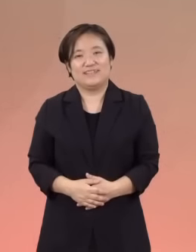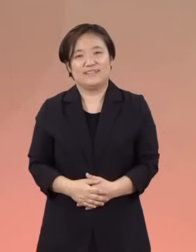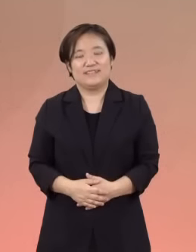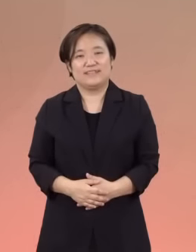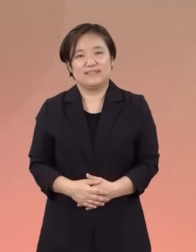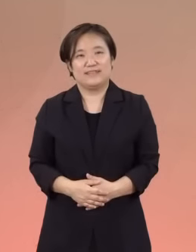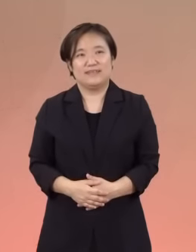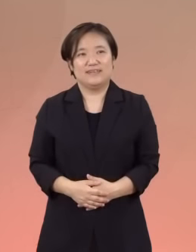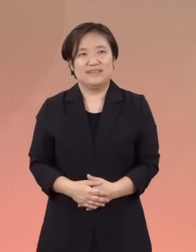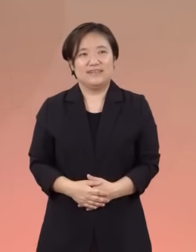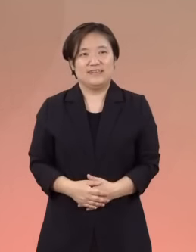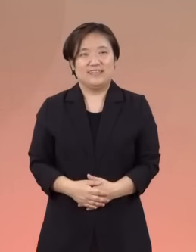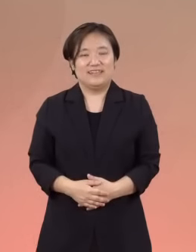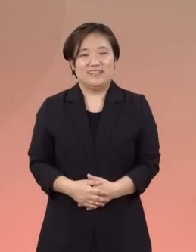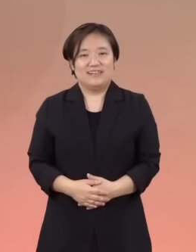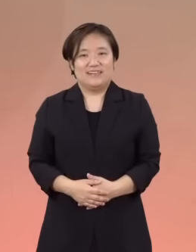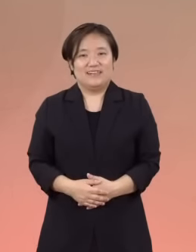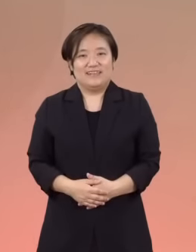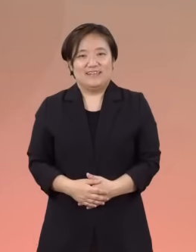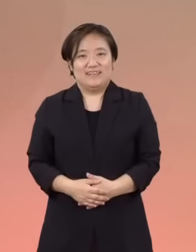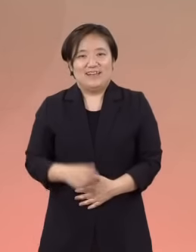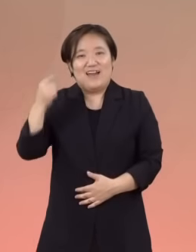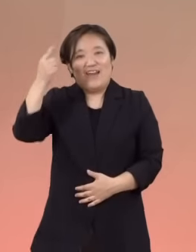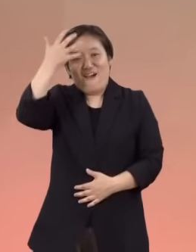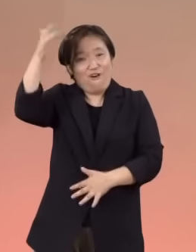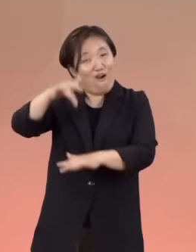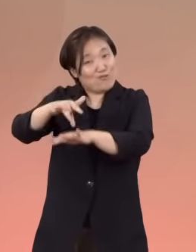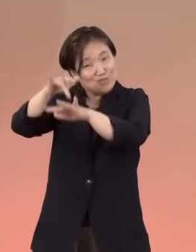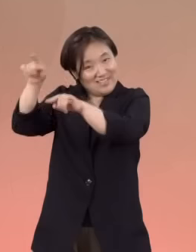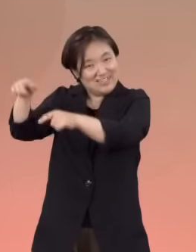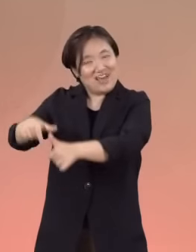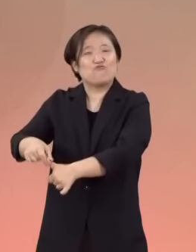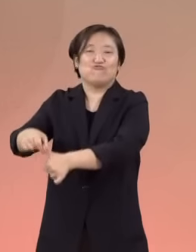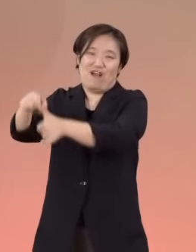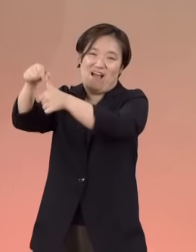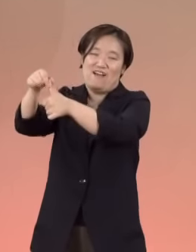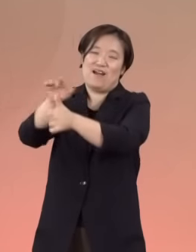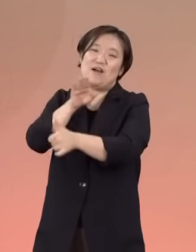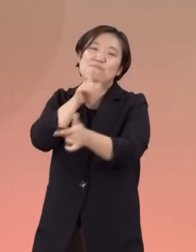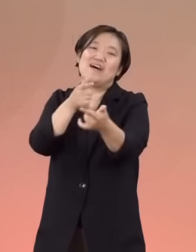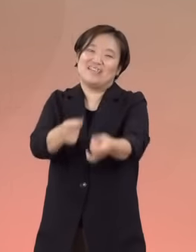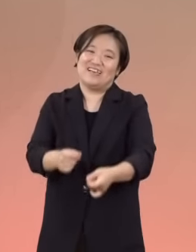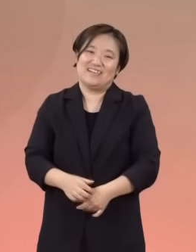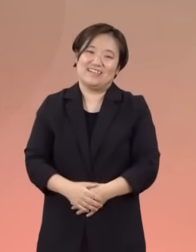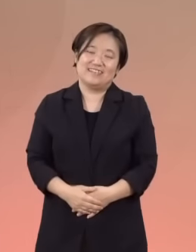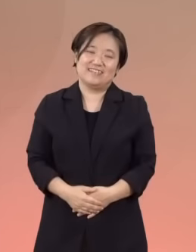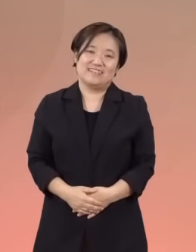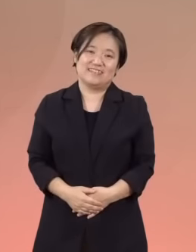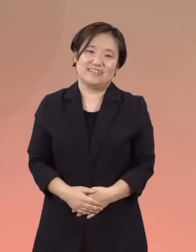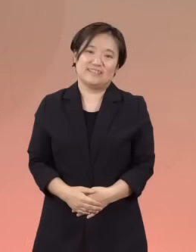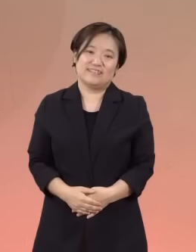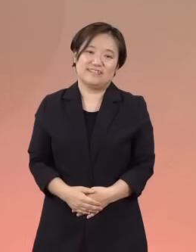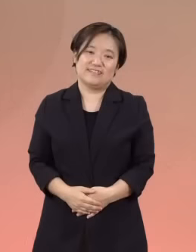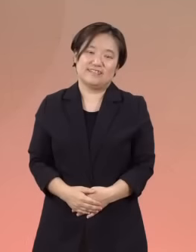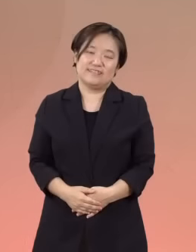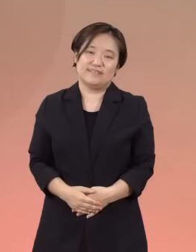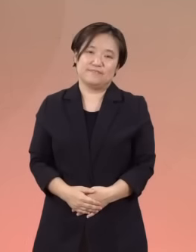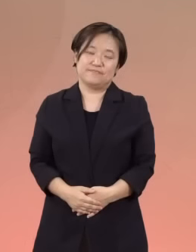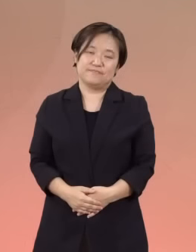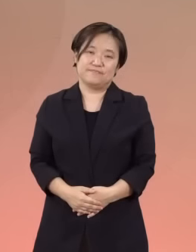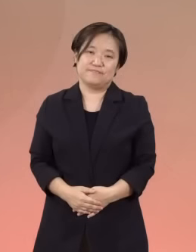와 영가 천도 됐나 보다 엘리베이터 영가 천도 됐나 보다